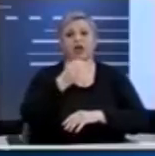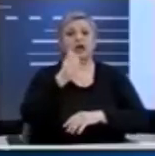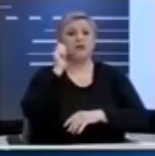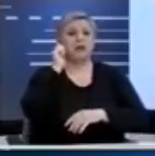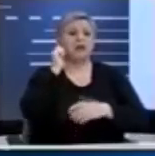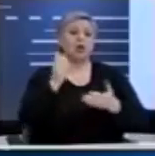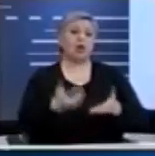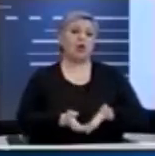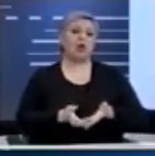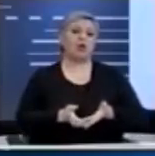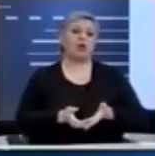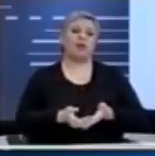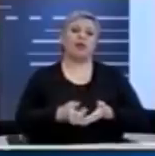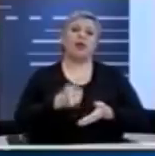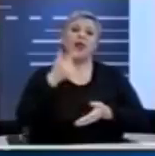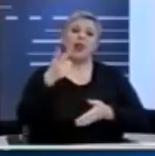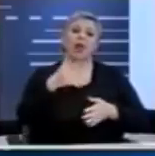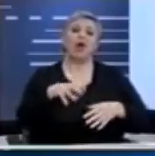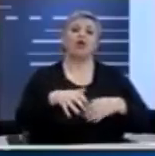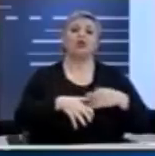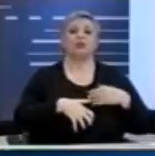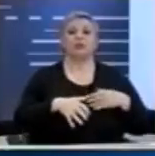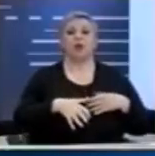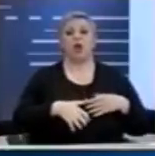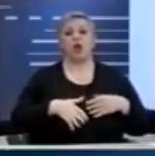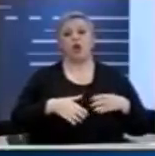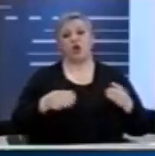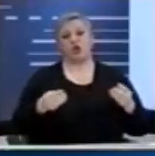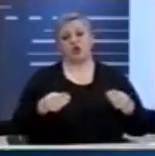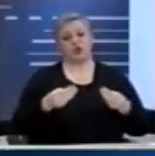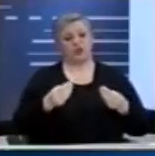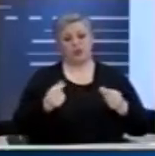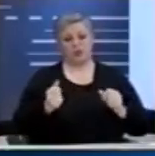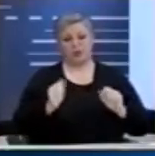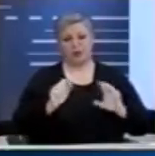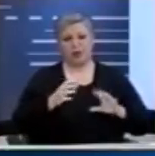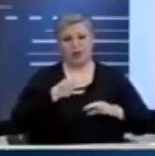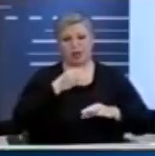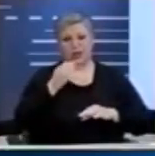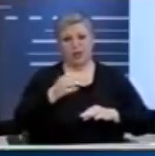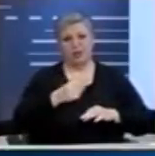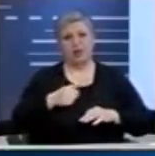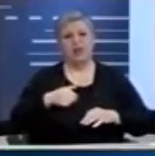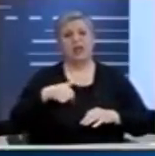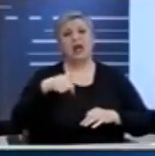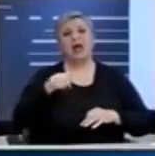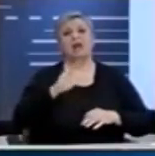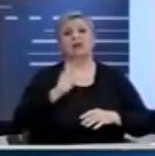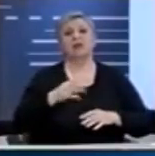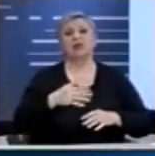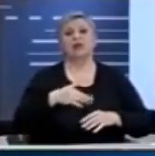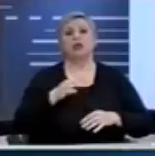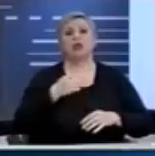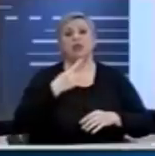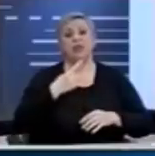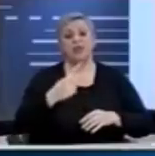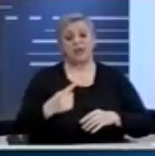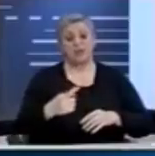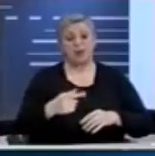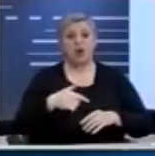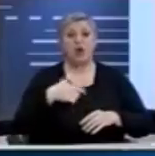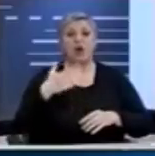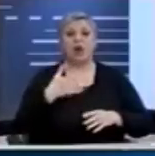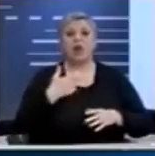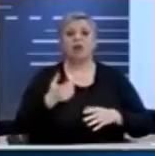μη τι άλλο, έχει χιούμορ ο κύριος Βορύδης που δεν χαρακτηρίζει αυτή τη δεξιά πτέρυγα. Πρέπει να του το πω αυτό. Τώρα μην